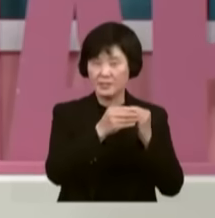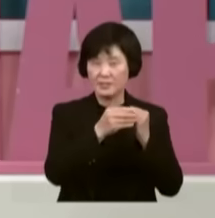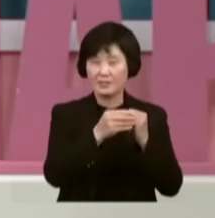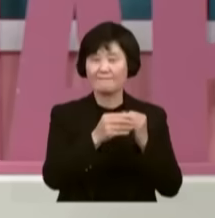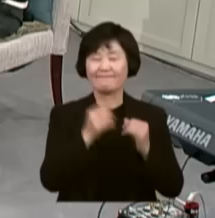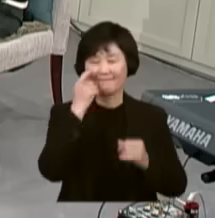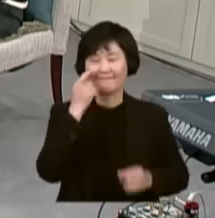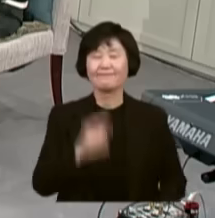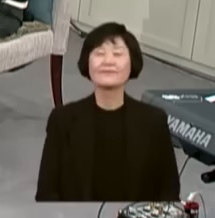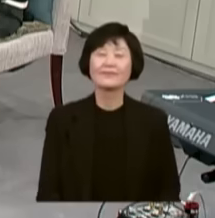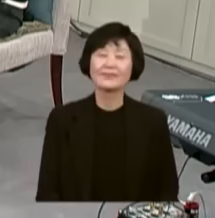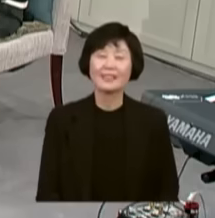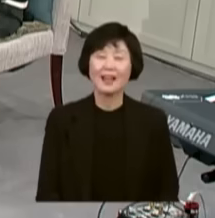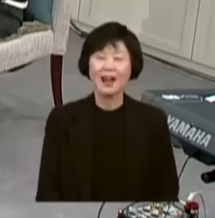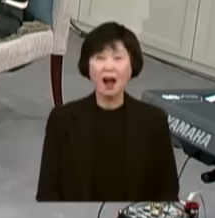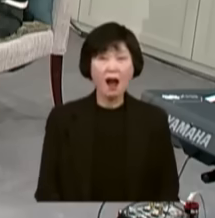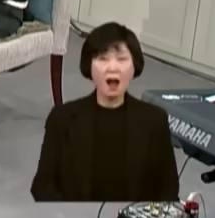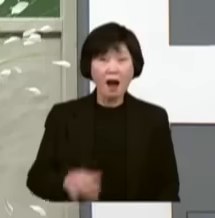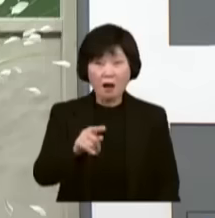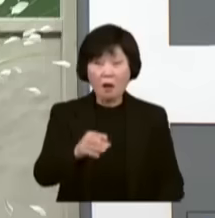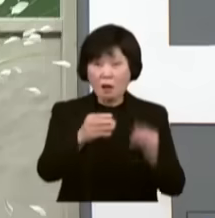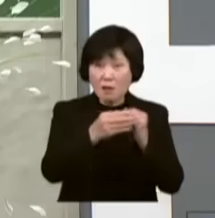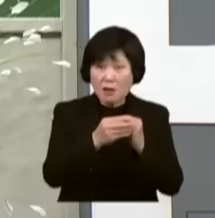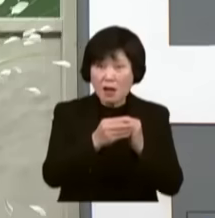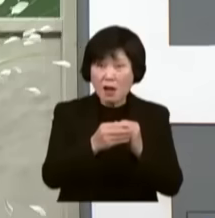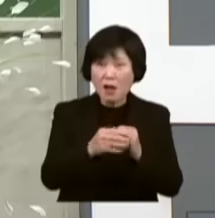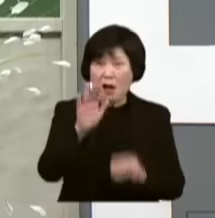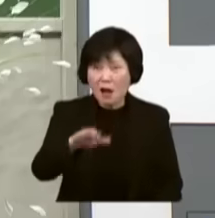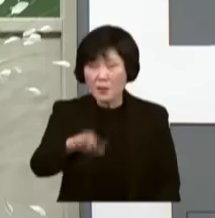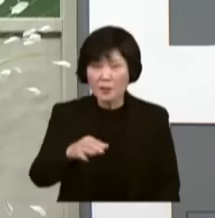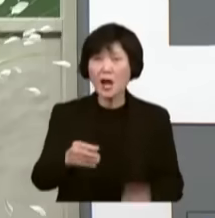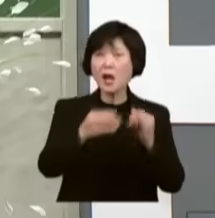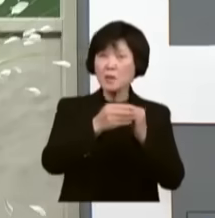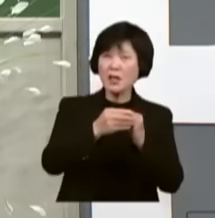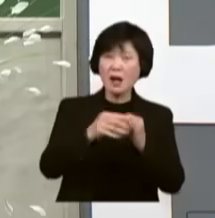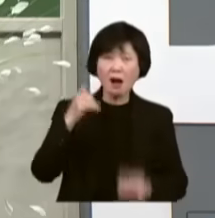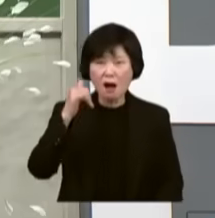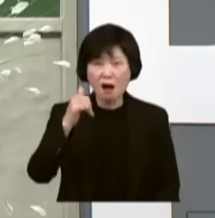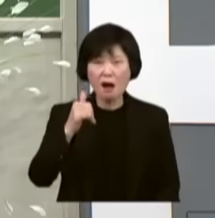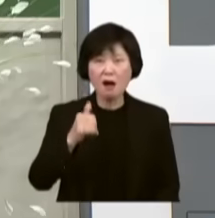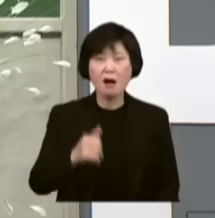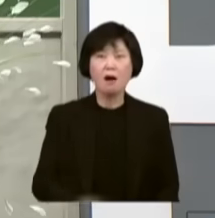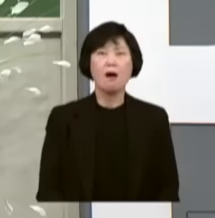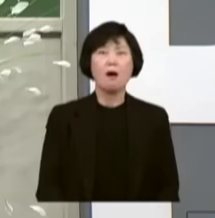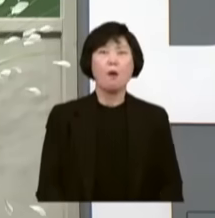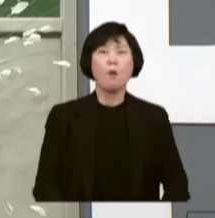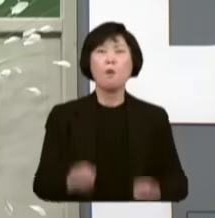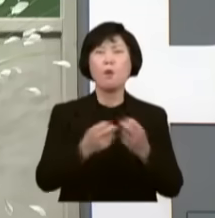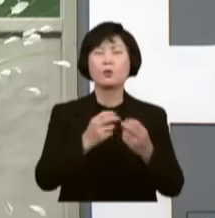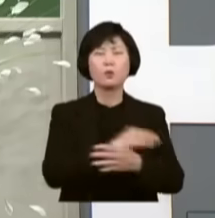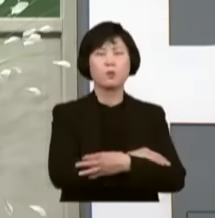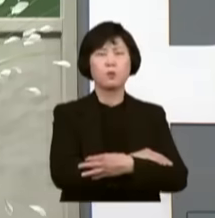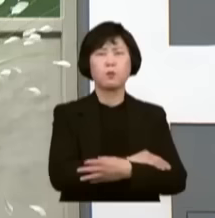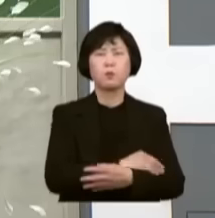아니 근데 임신 소식을 좀 여보 여보 내가 임신했어 이렇게 알려주시지? 나가서 사 먹어.